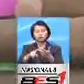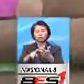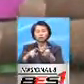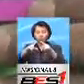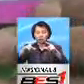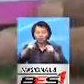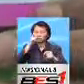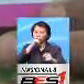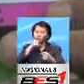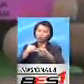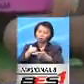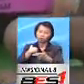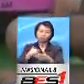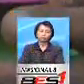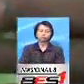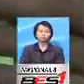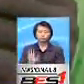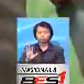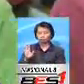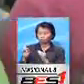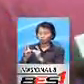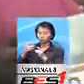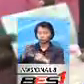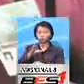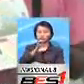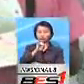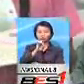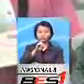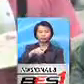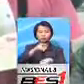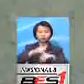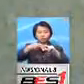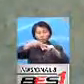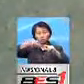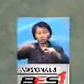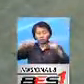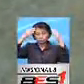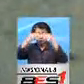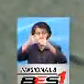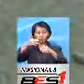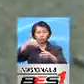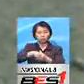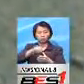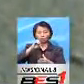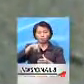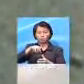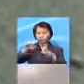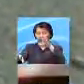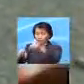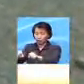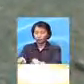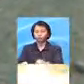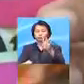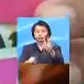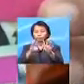orang. Beliau ditemui selepas operasi bersepadu CIDB di Genting Highlands, Pahang. Dalam operasi berkenaan juga,